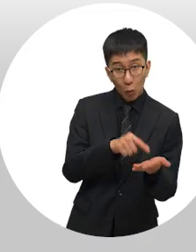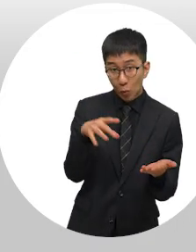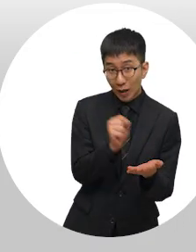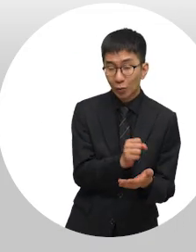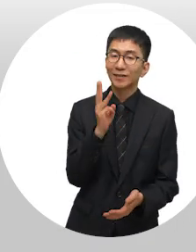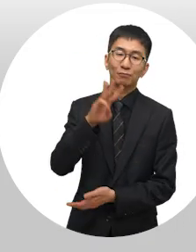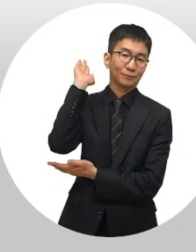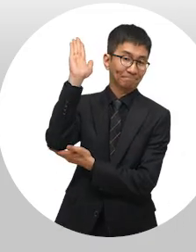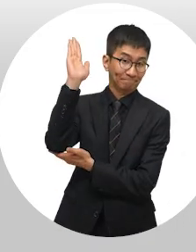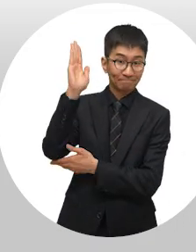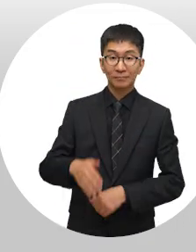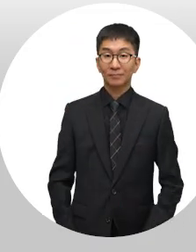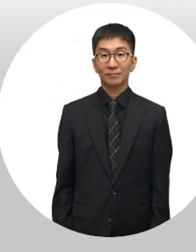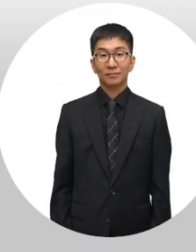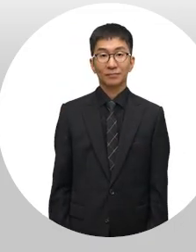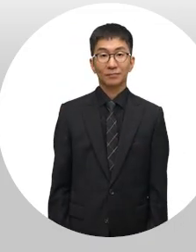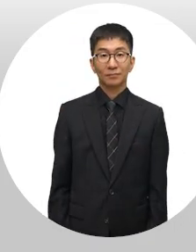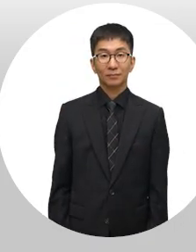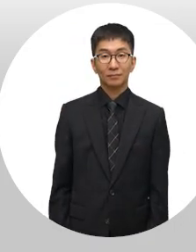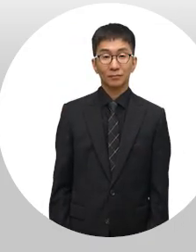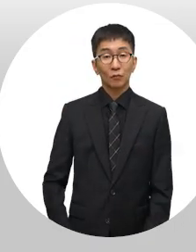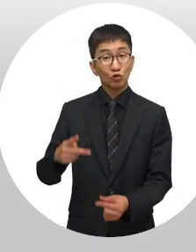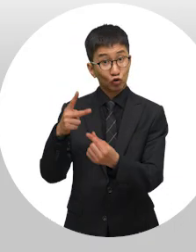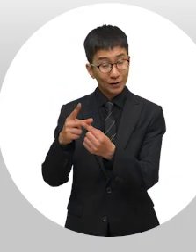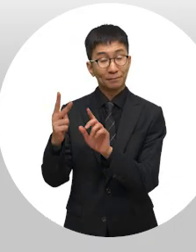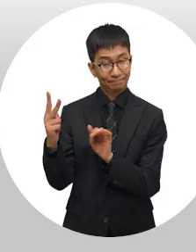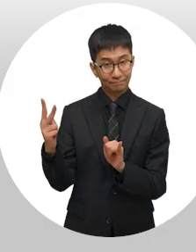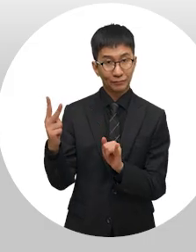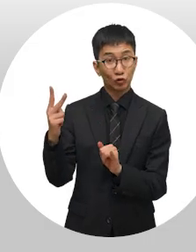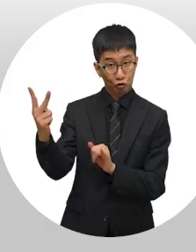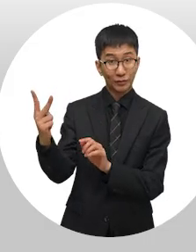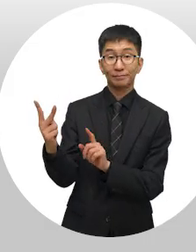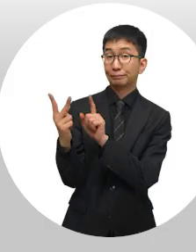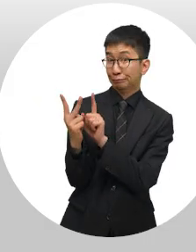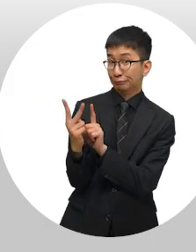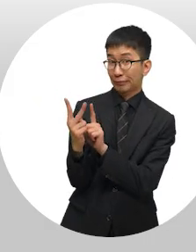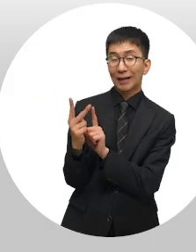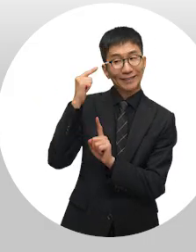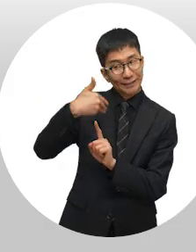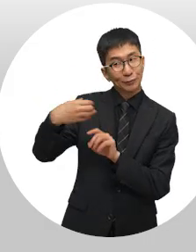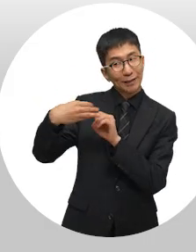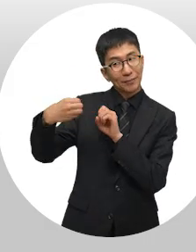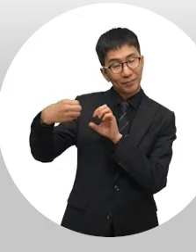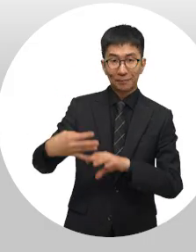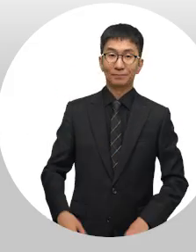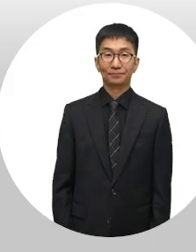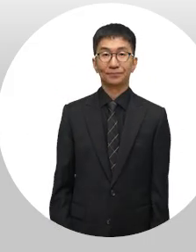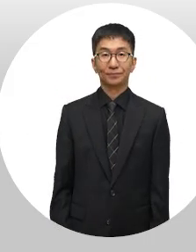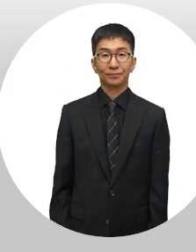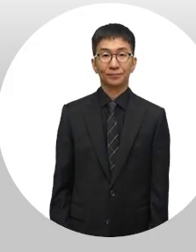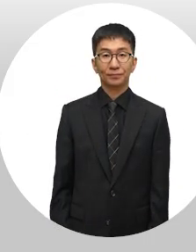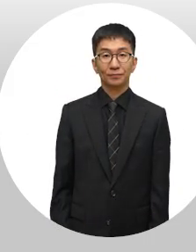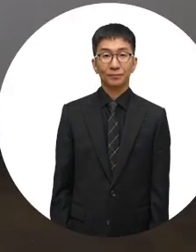자료를 바탕으로 약 3분간 발표를 진행하고 이어서 면접위원 2인 앞에서 약 12분 동안의 질의응답 시간을